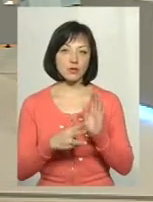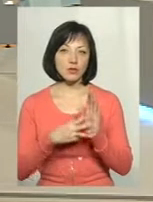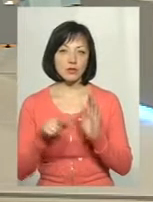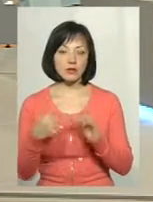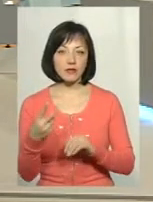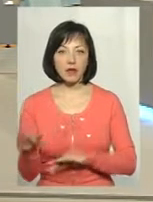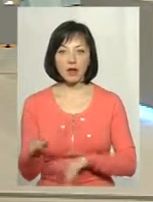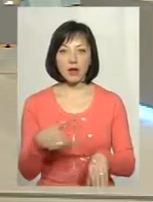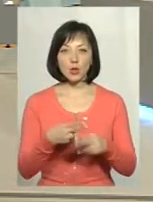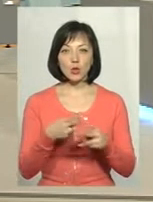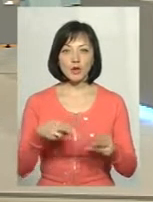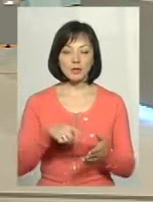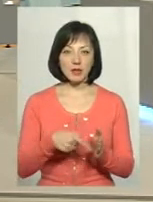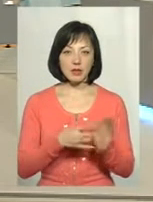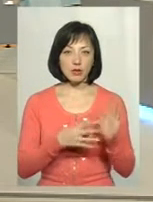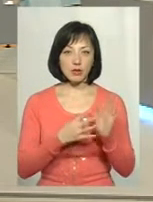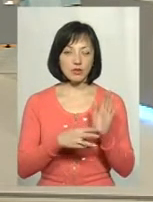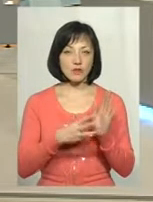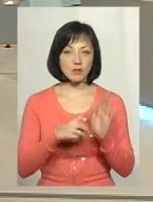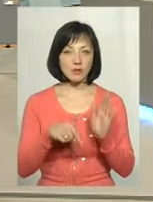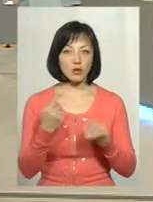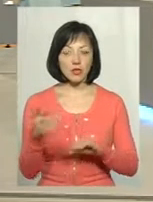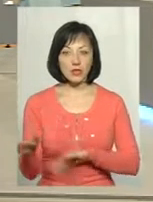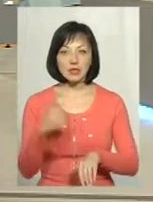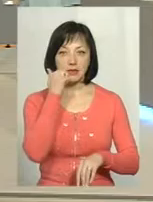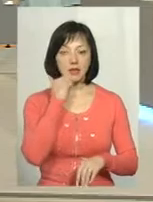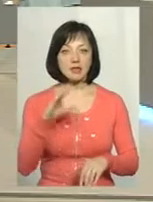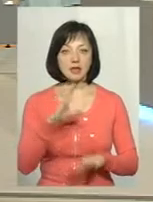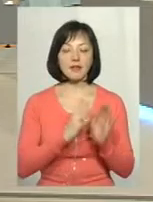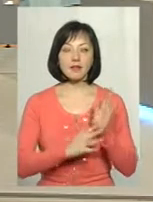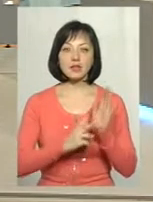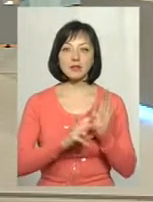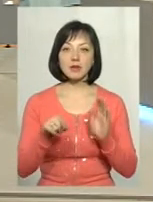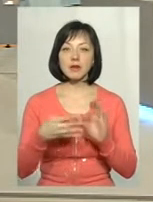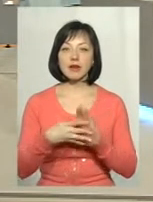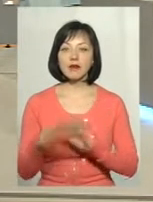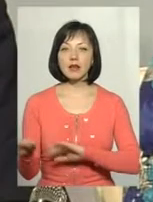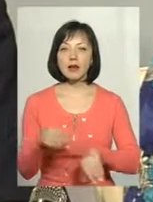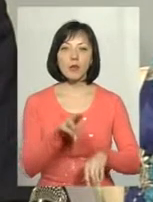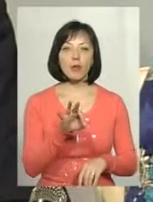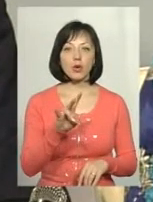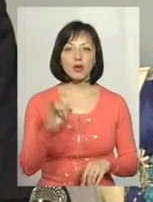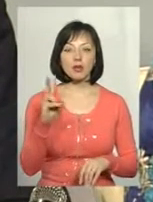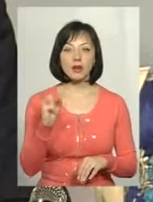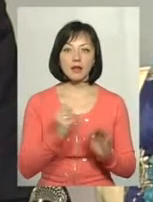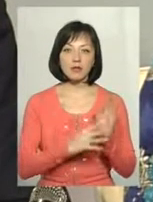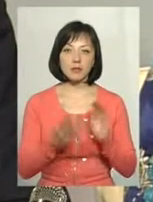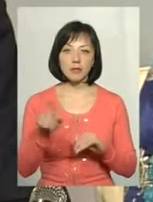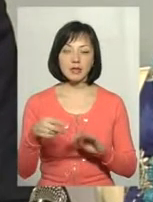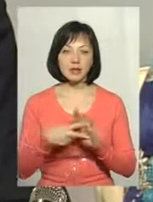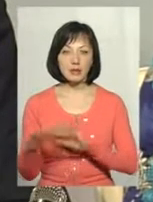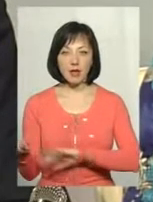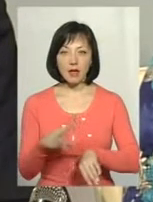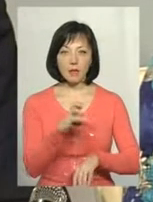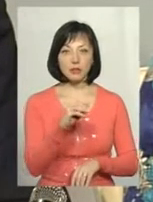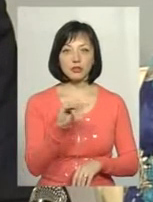Дунаєвецька – 98,1%, Старосинявська – 97,9%, Понінківська – 95,7%, Міджибаш